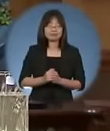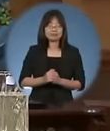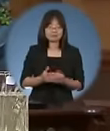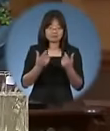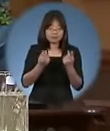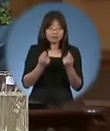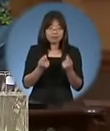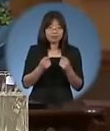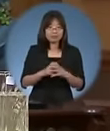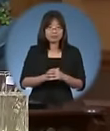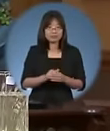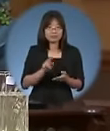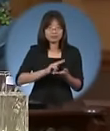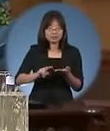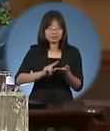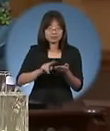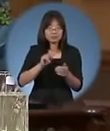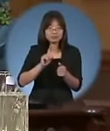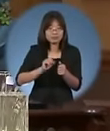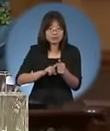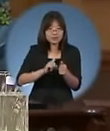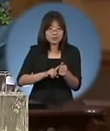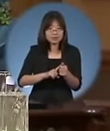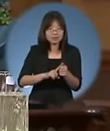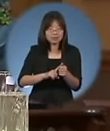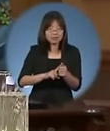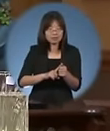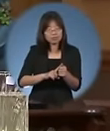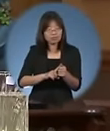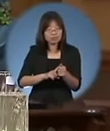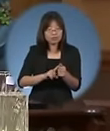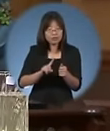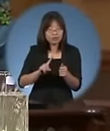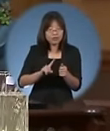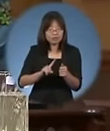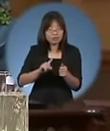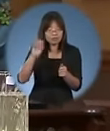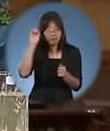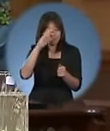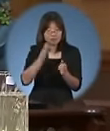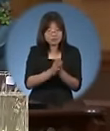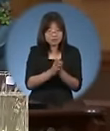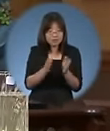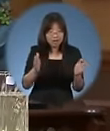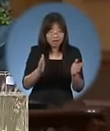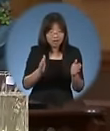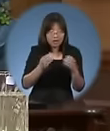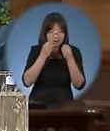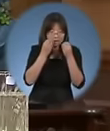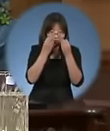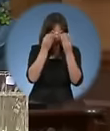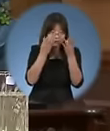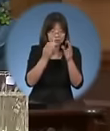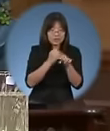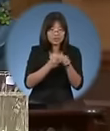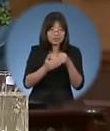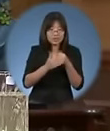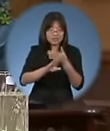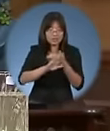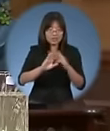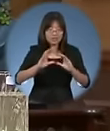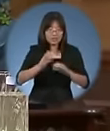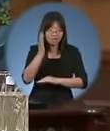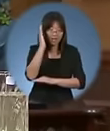그렇게 해서 만화에 대한 멋모르고 시작한 것이 네. 새로 눈을 뜨게 되면서 네. 다른 나라 이야기를